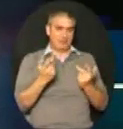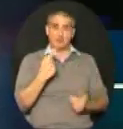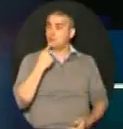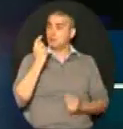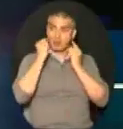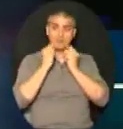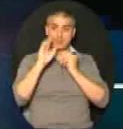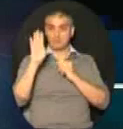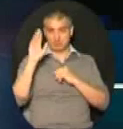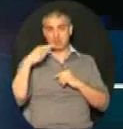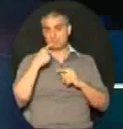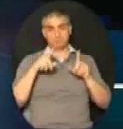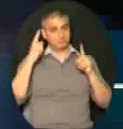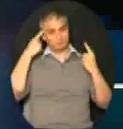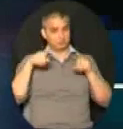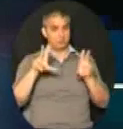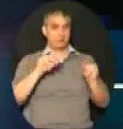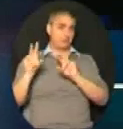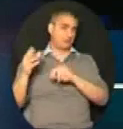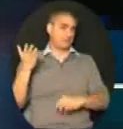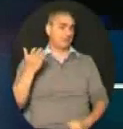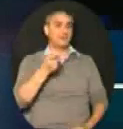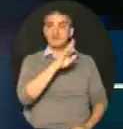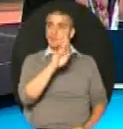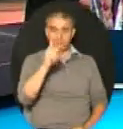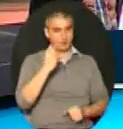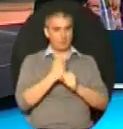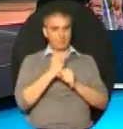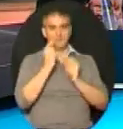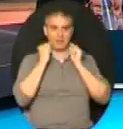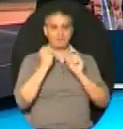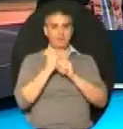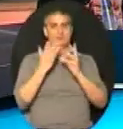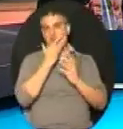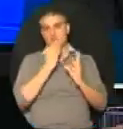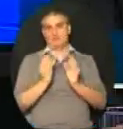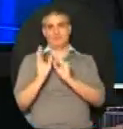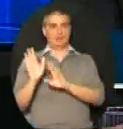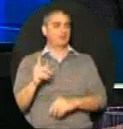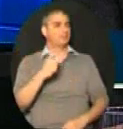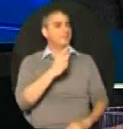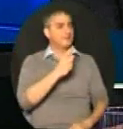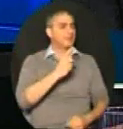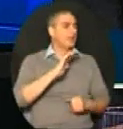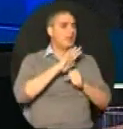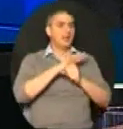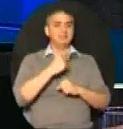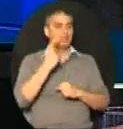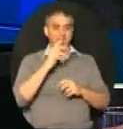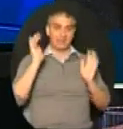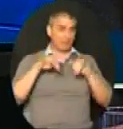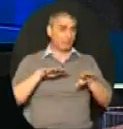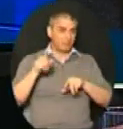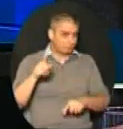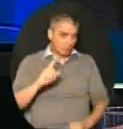יש כאלה שאומרים שליברמן ונתניהו משדרים לפעמים על אותו. מה ש... ליברמן ונתניהו עובדים מאוד יפה ביחד. בעצם המנוף הפרלמנטרי היחיד להפיל את